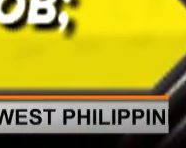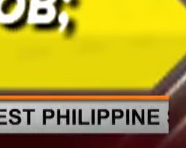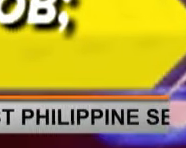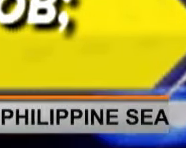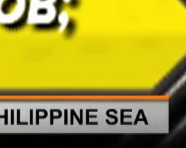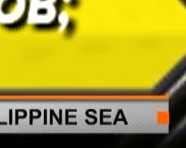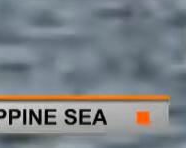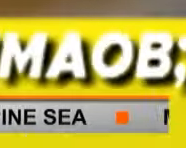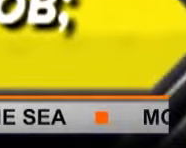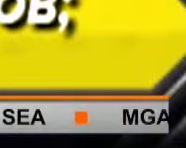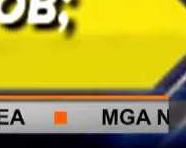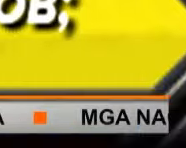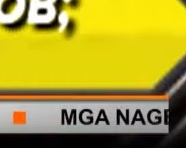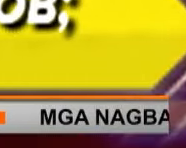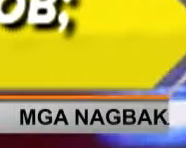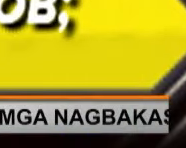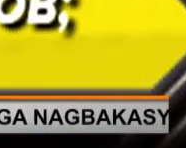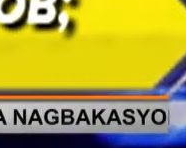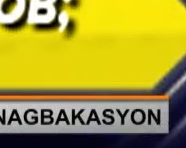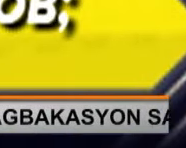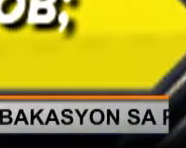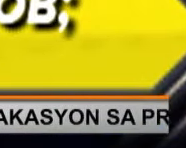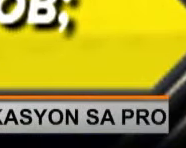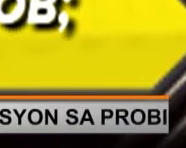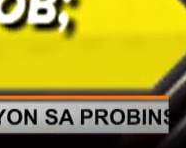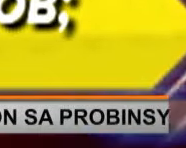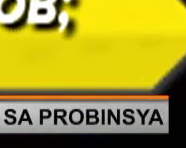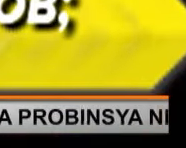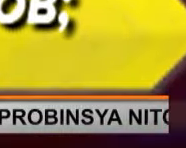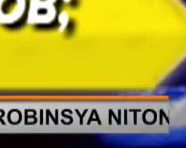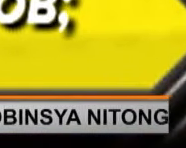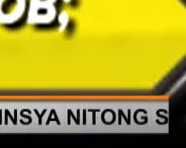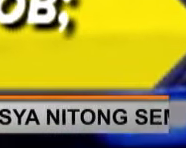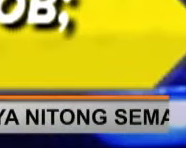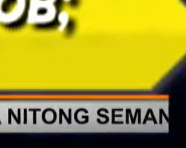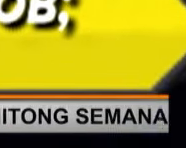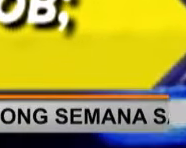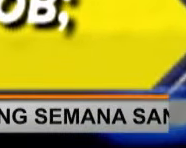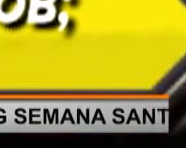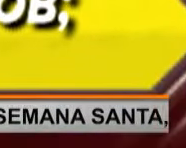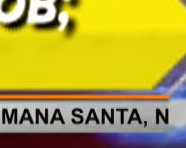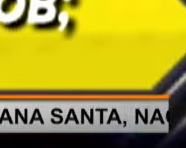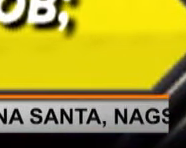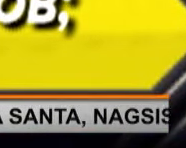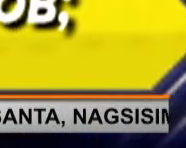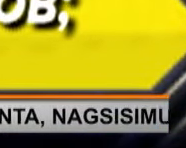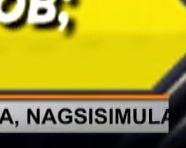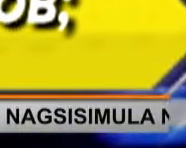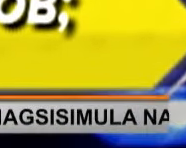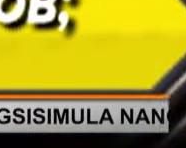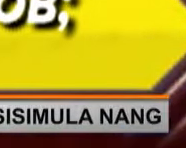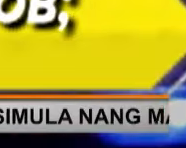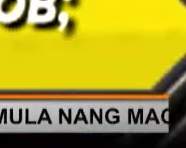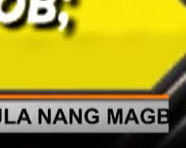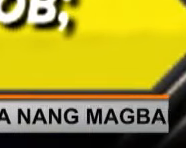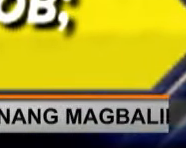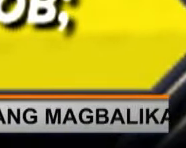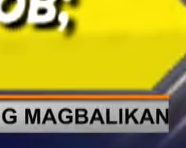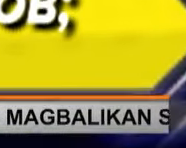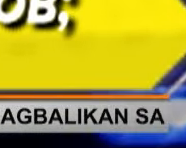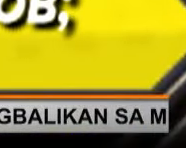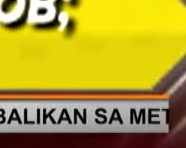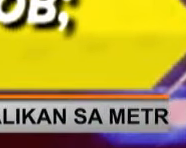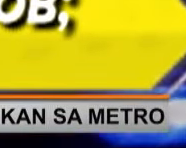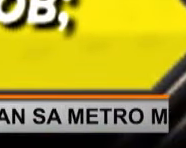ang disgrasya. Ligtas naman ang 14 na sakay nito na matyagang naghintay ng rescue. Mabilis namang rumusponde ang mga tauhan ng San Rafael